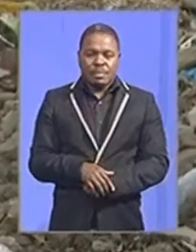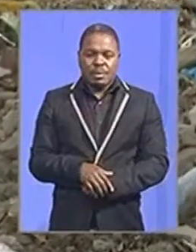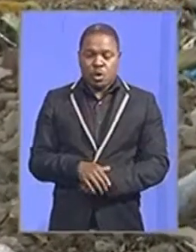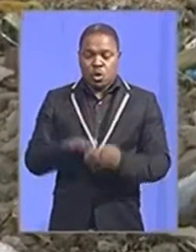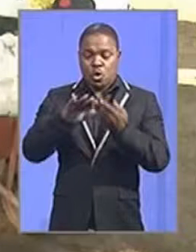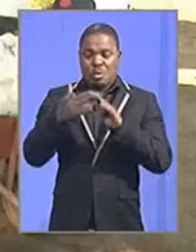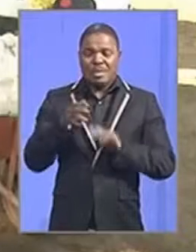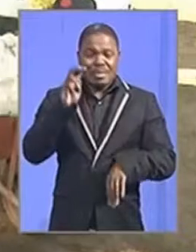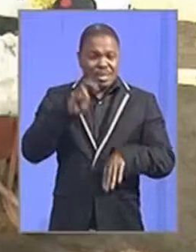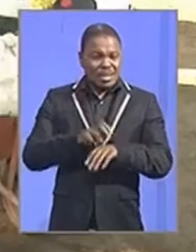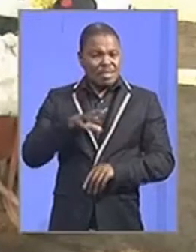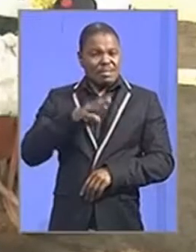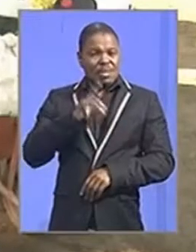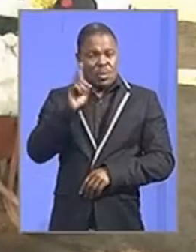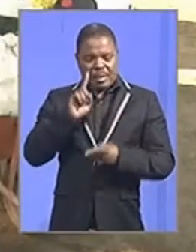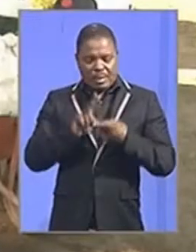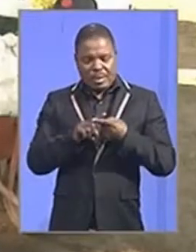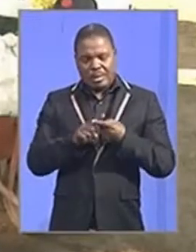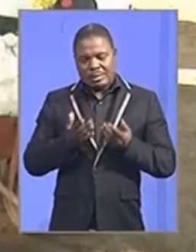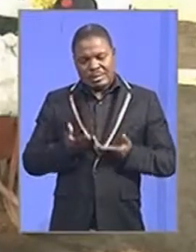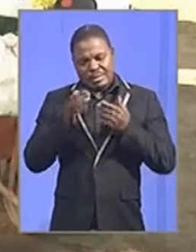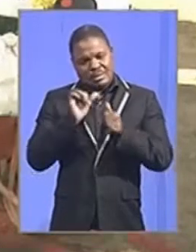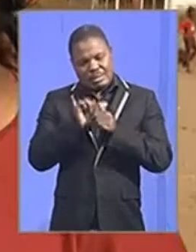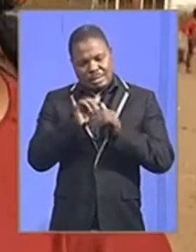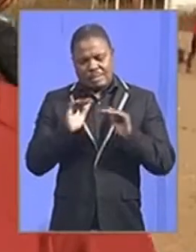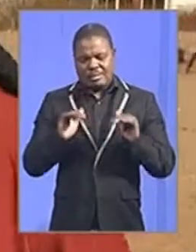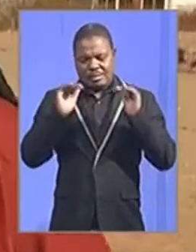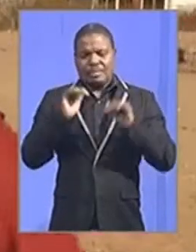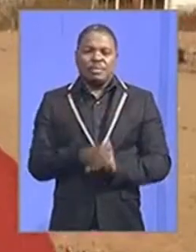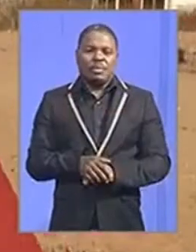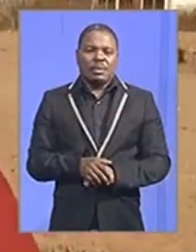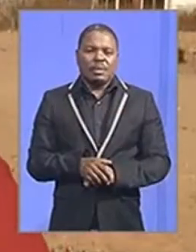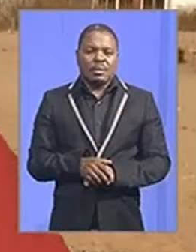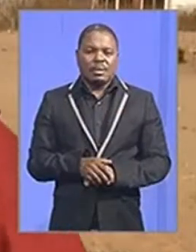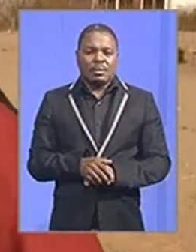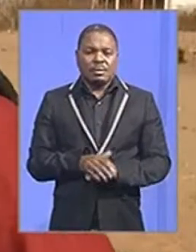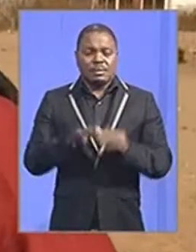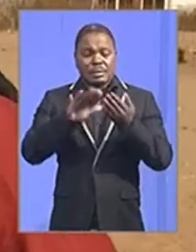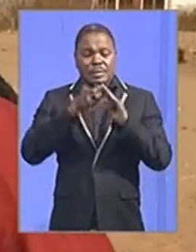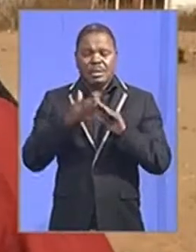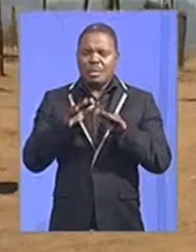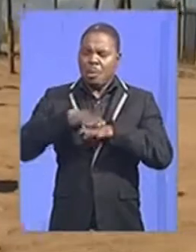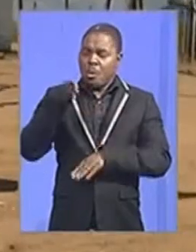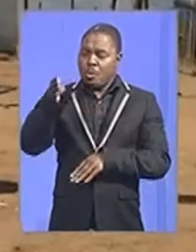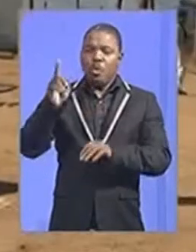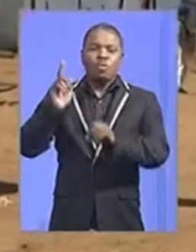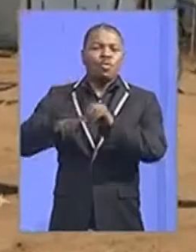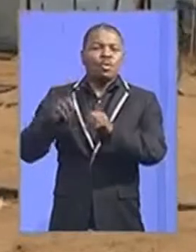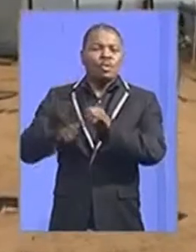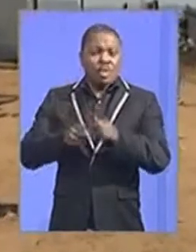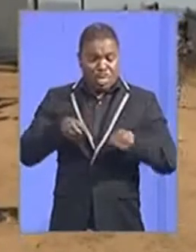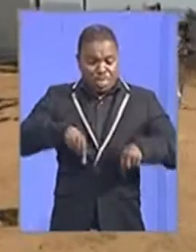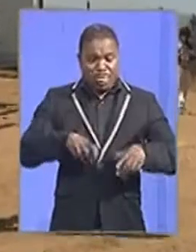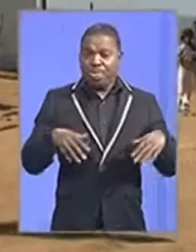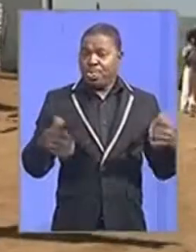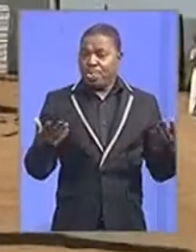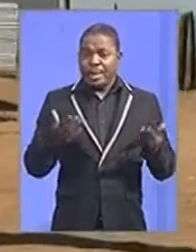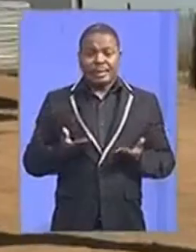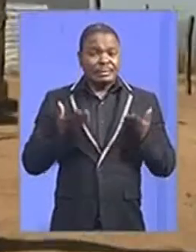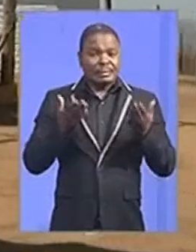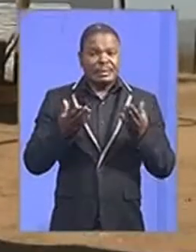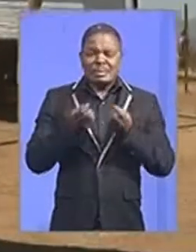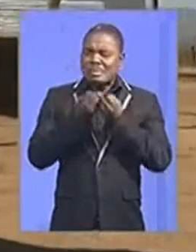ba se hlokang fela ke phano e ntlafetseng ya ditshebeletso. Ditshebeletso haholo di sebeletsa Qwaqwa, rona di re sebeletse. Ntho tse